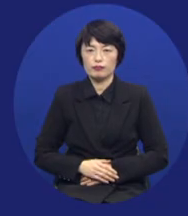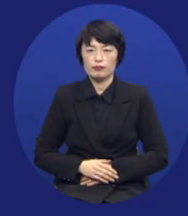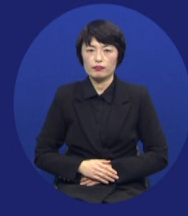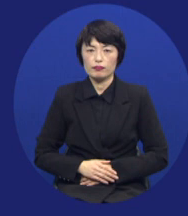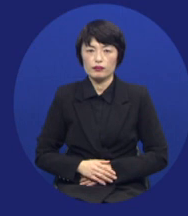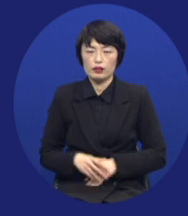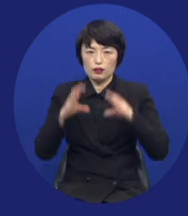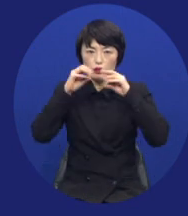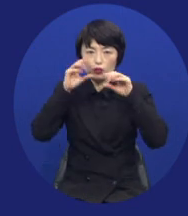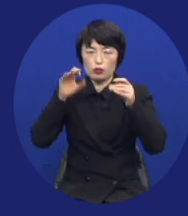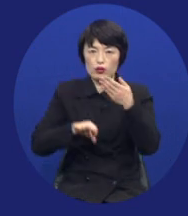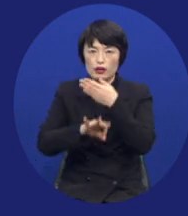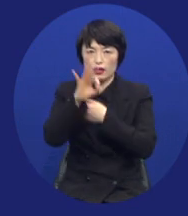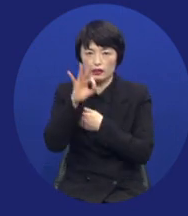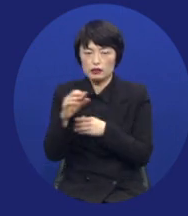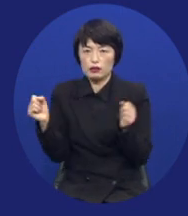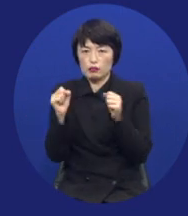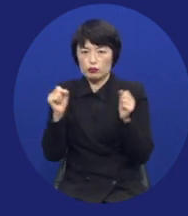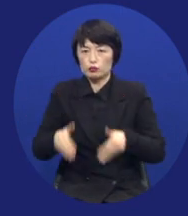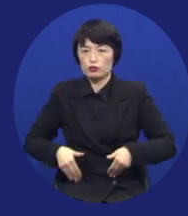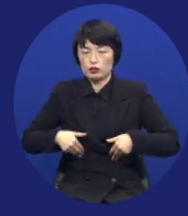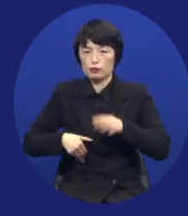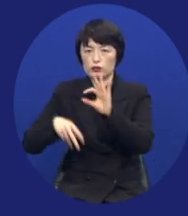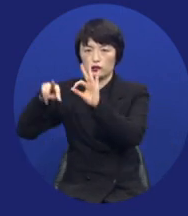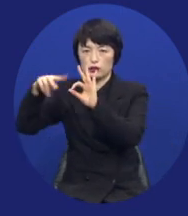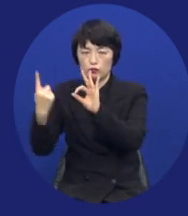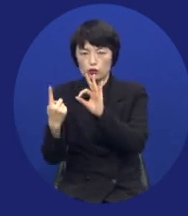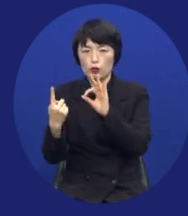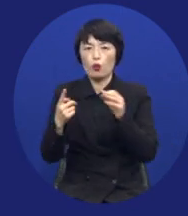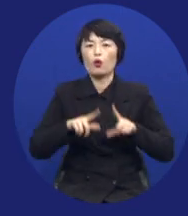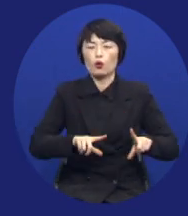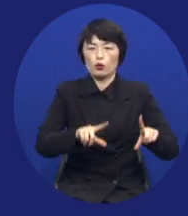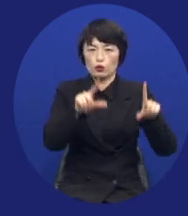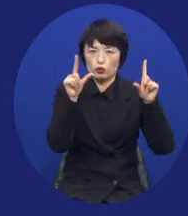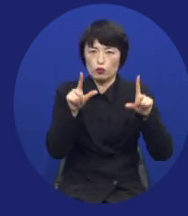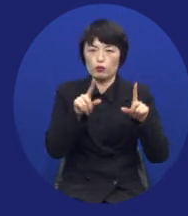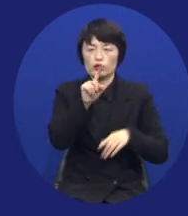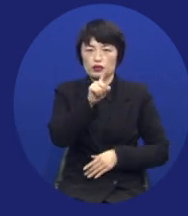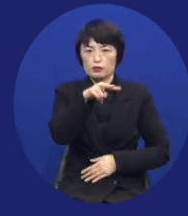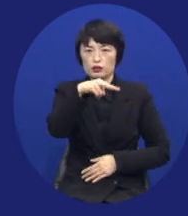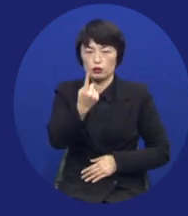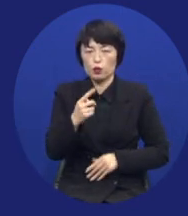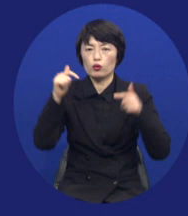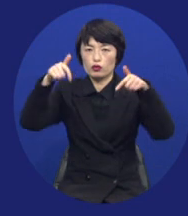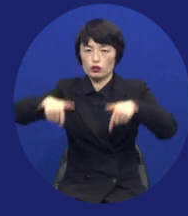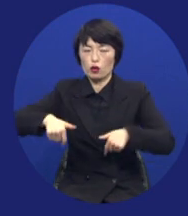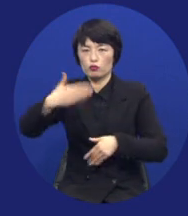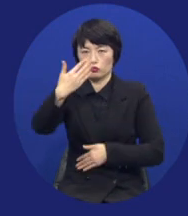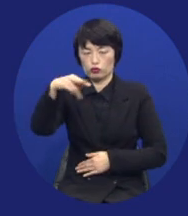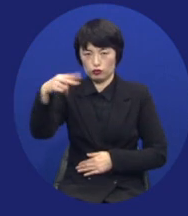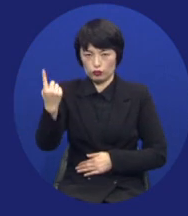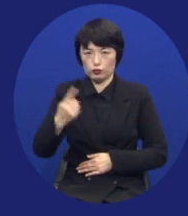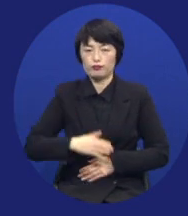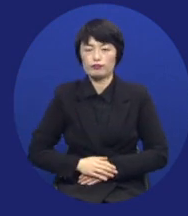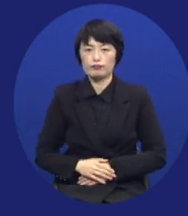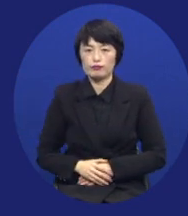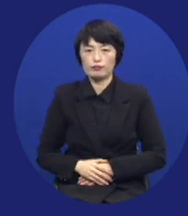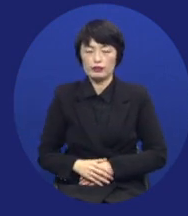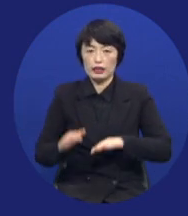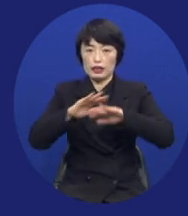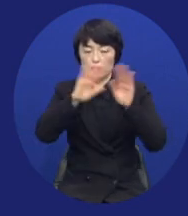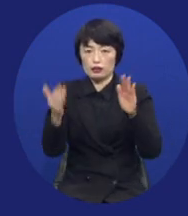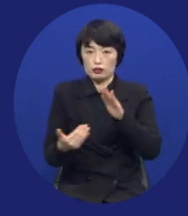토요일 아침 기온 북부와 남부는 10도 동 보내 11 도서 보는 구도로 시작하겠습니다 낮 최고기온은